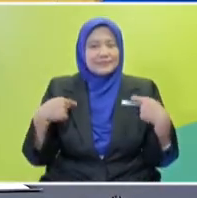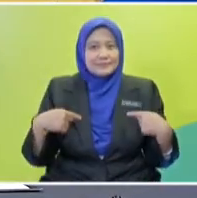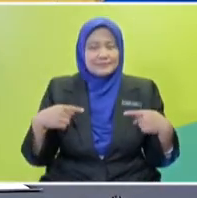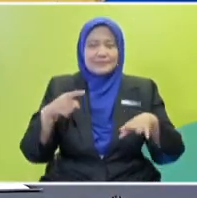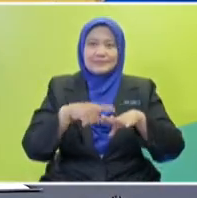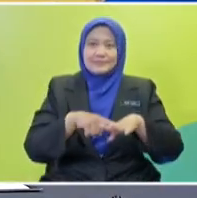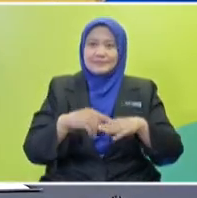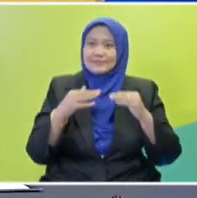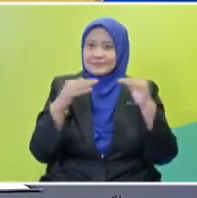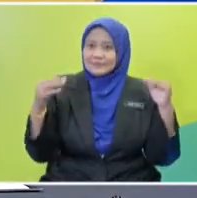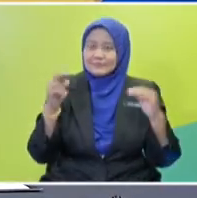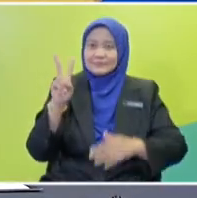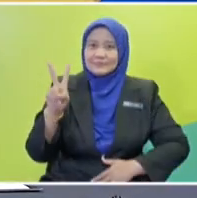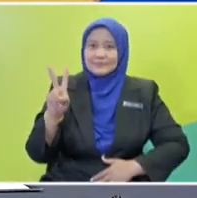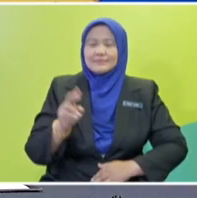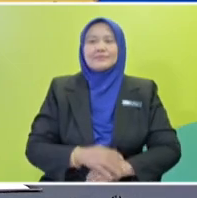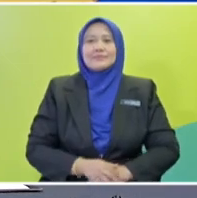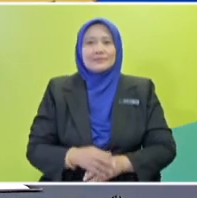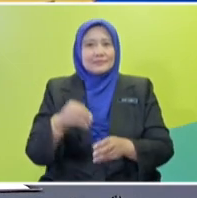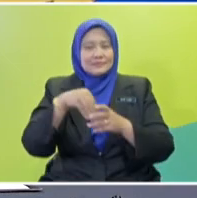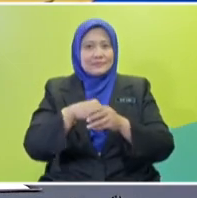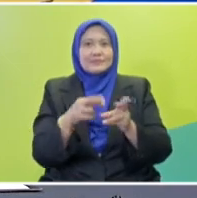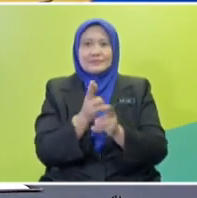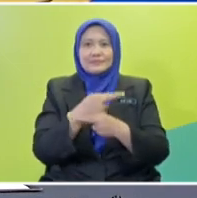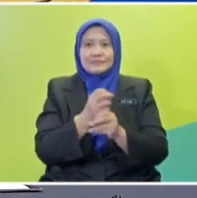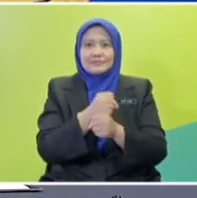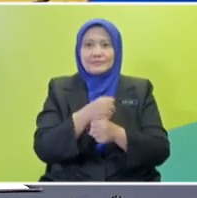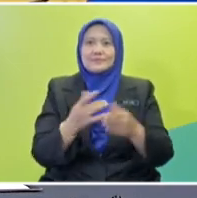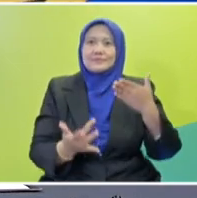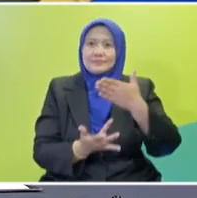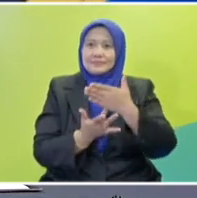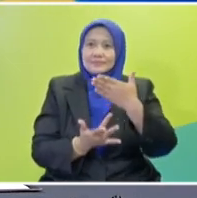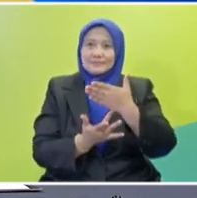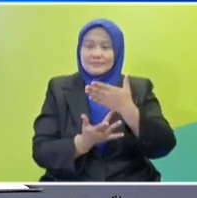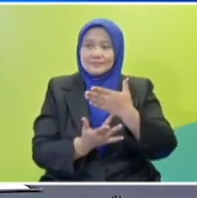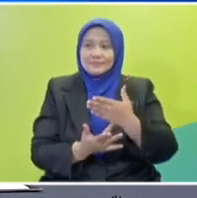pada hari ini dan mata pelajaran kita Rika bentuk dan teknologi